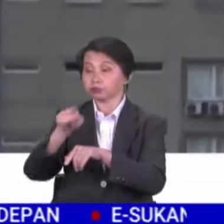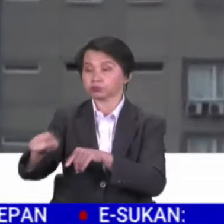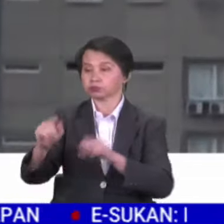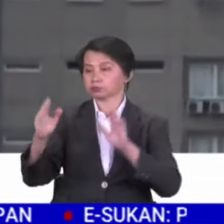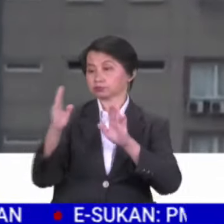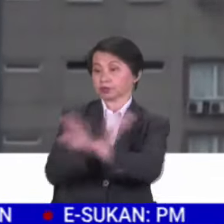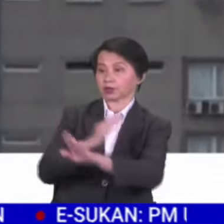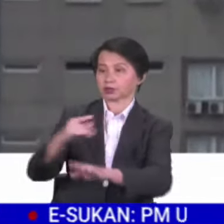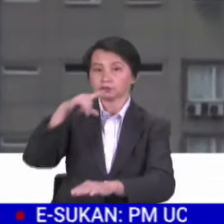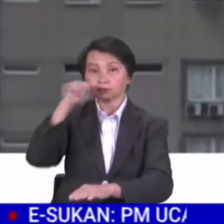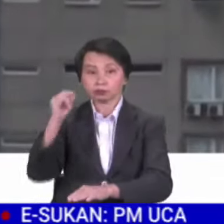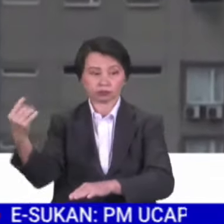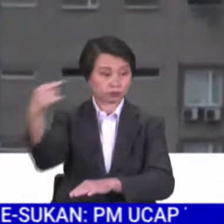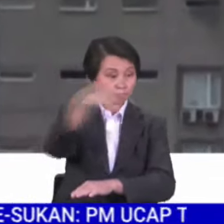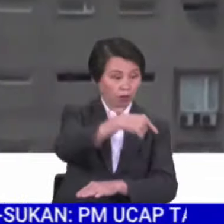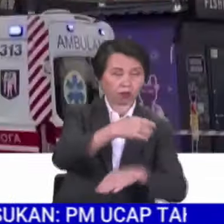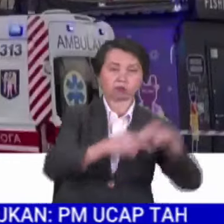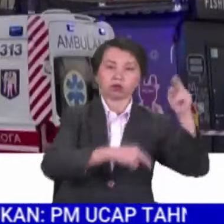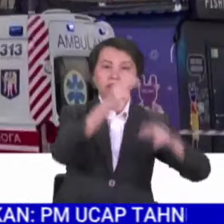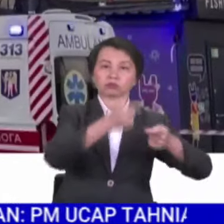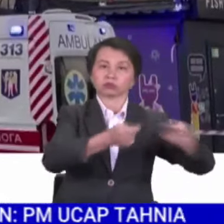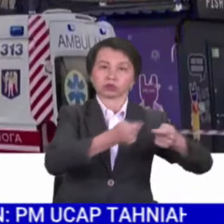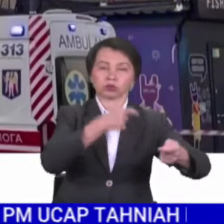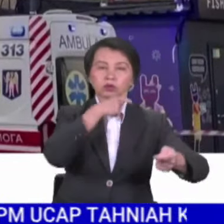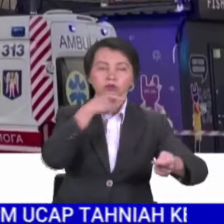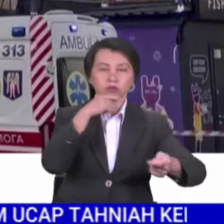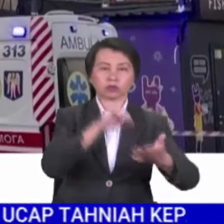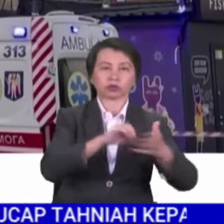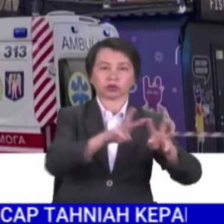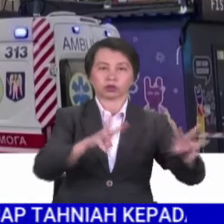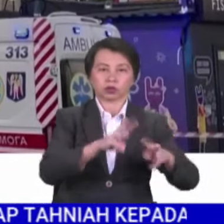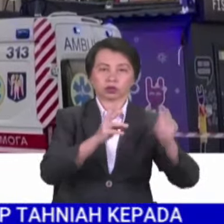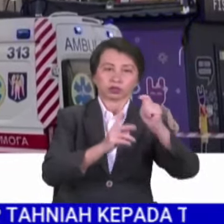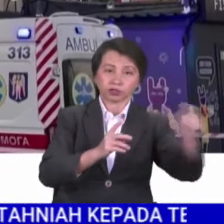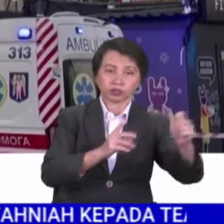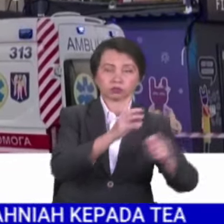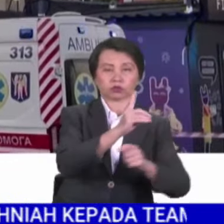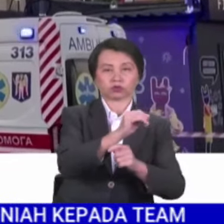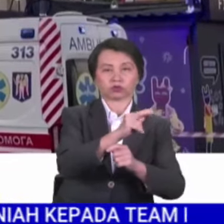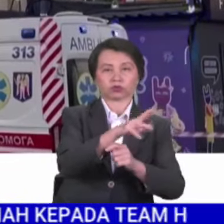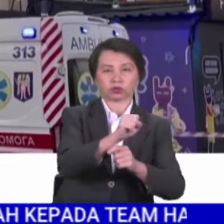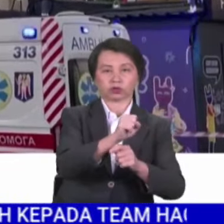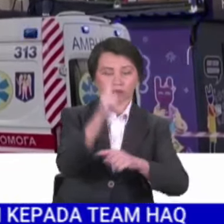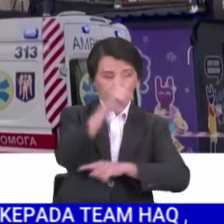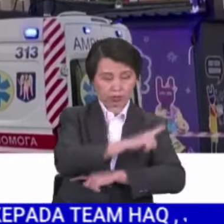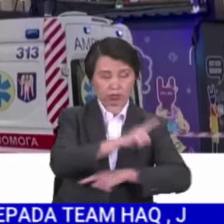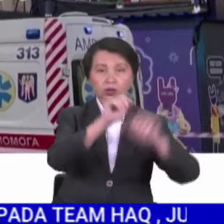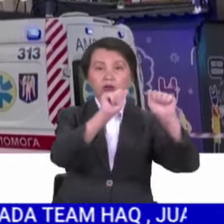balas serangan Ukraine yang memusnahkan bangunan pentadbiran Rusia di wilayah timur Donetsk pada